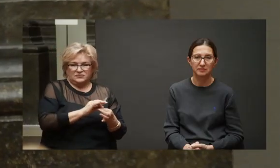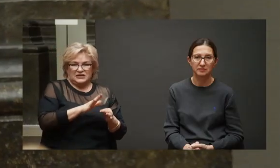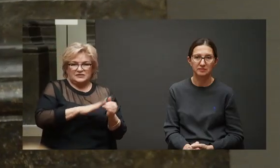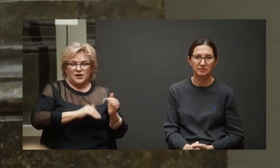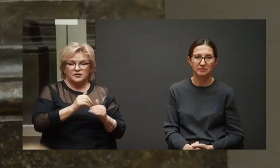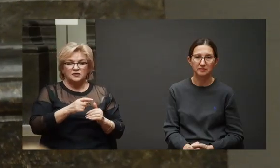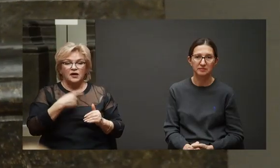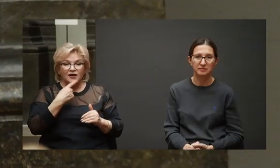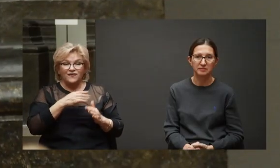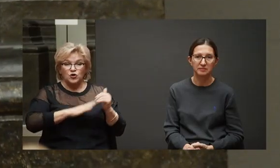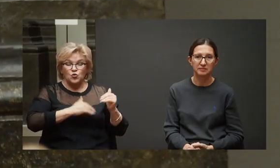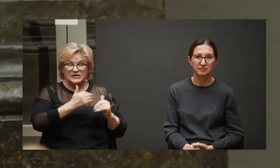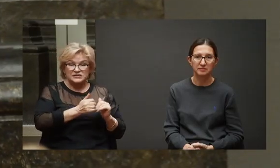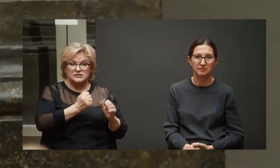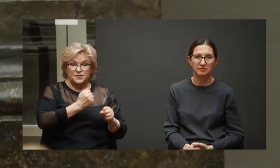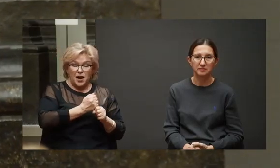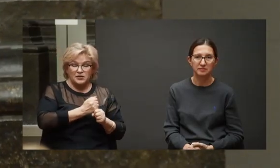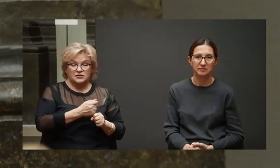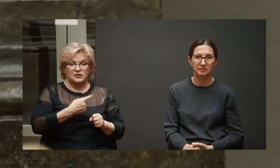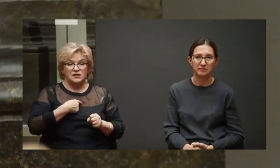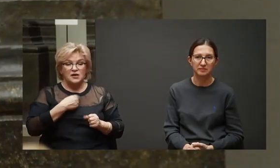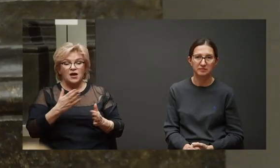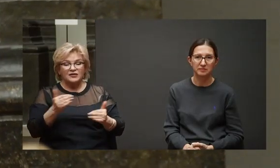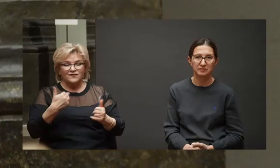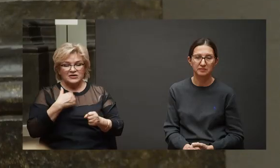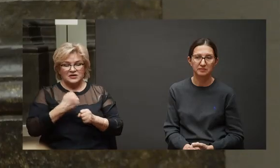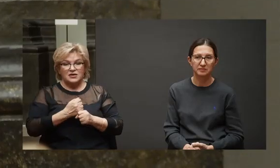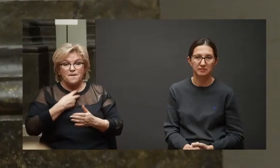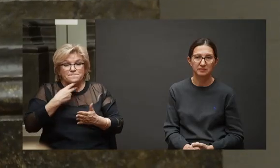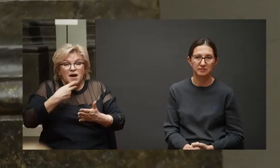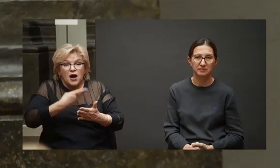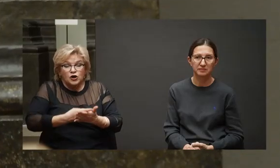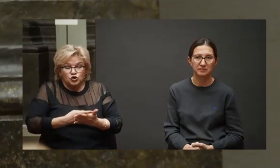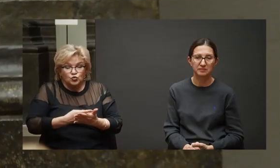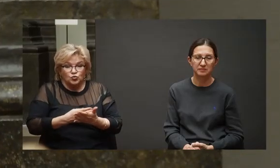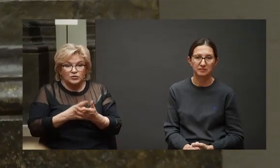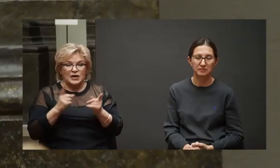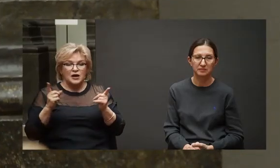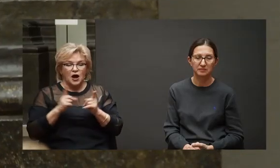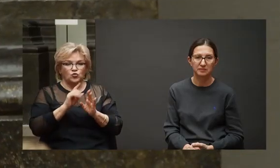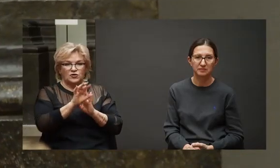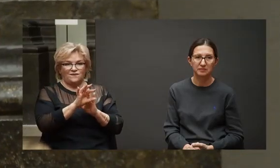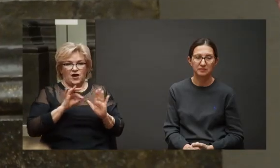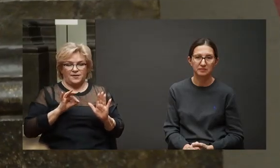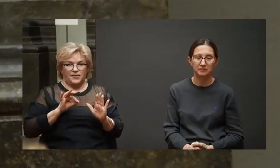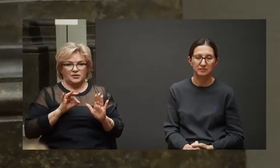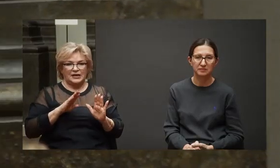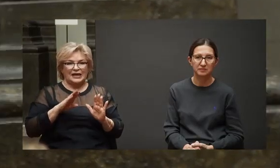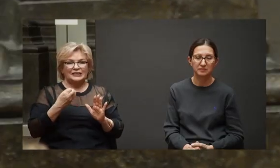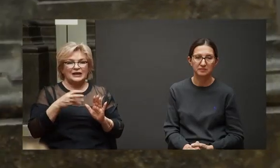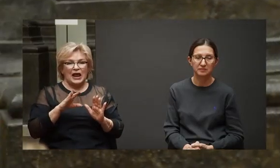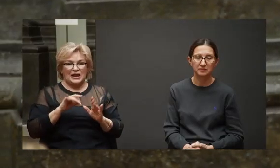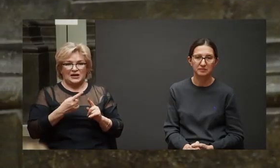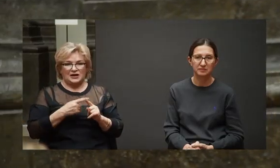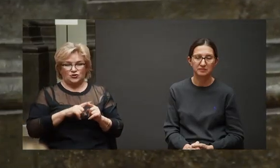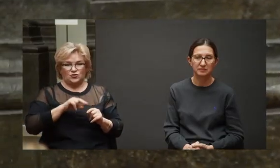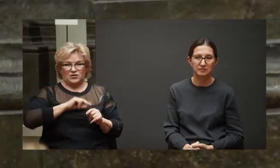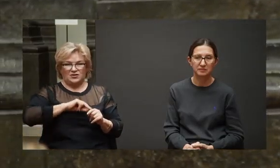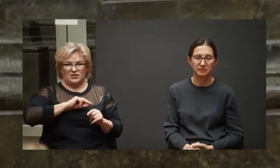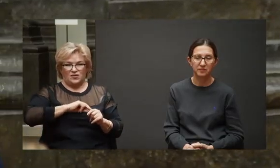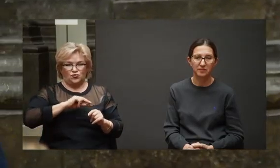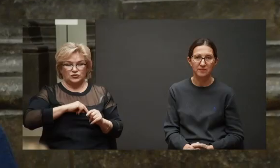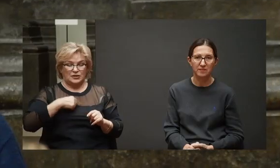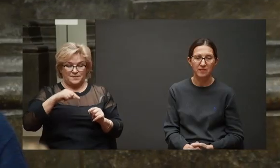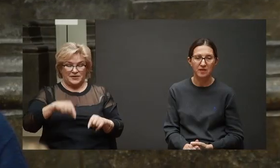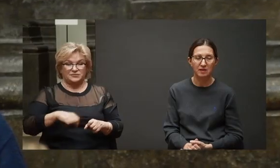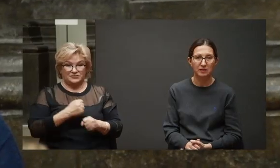говоря из практики, давайте мы сделаем так. Я покажу короткий фрагмент, трейлер той работы, которую мы